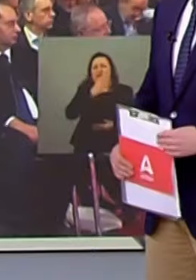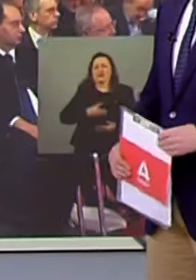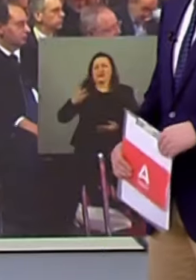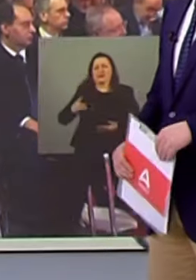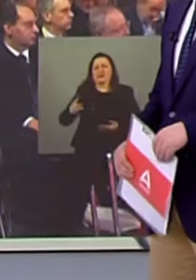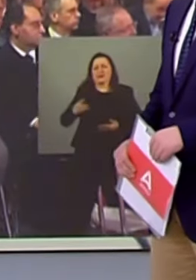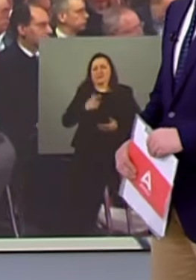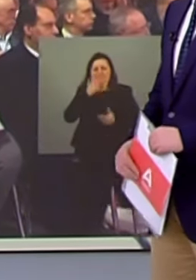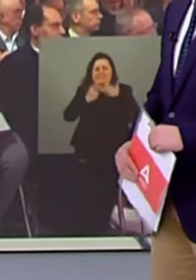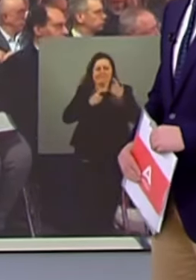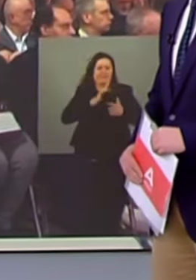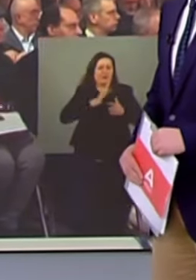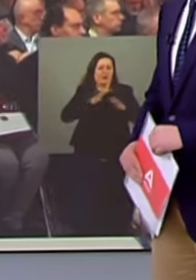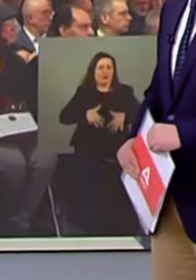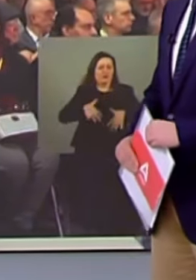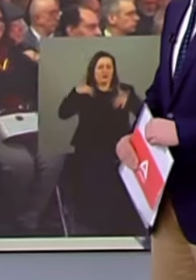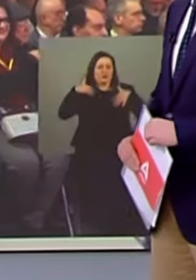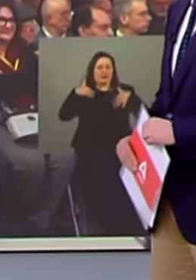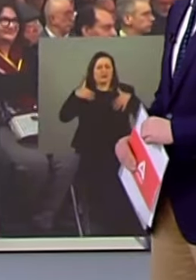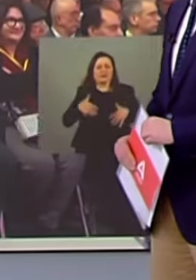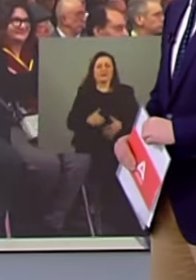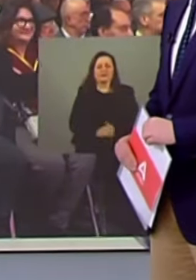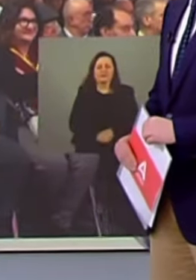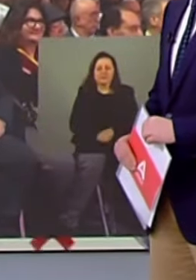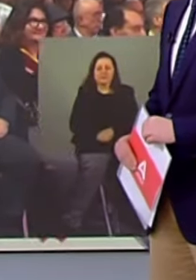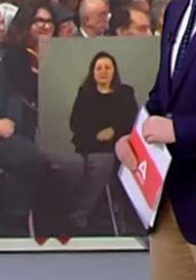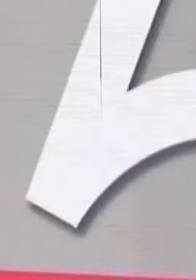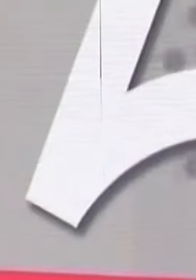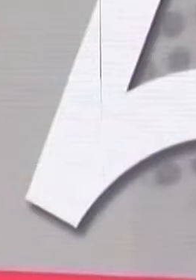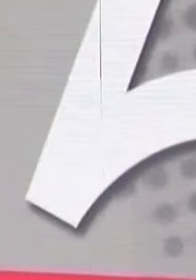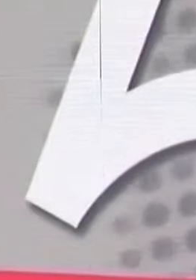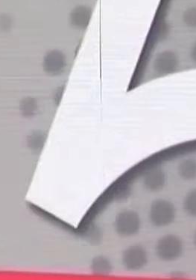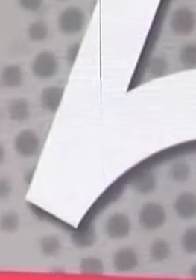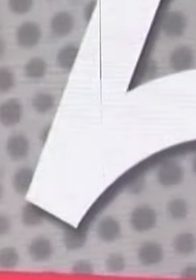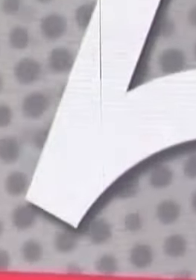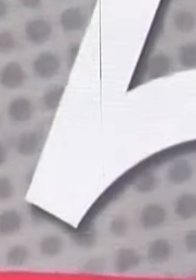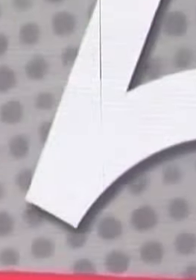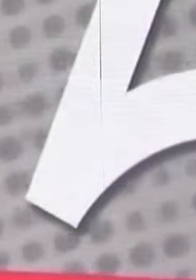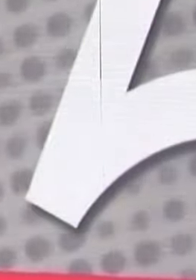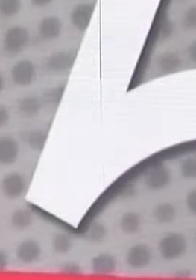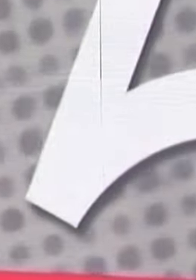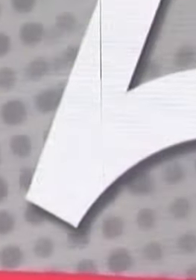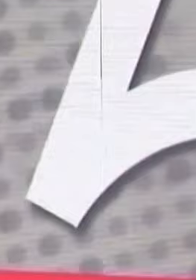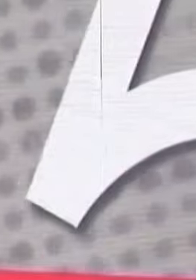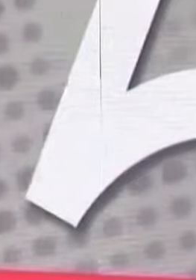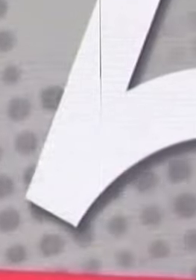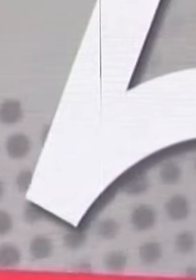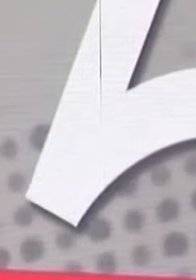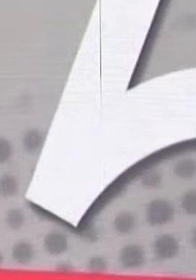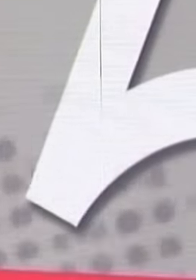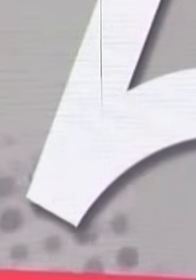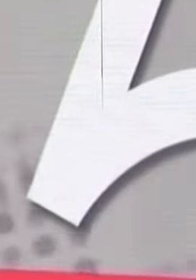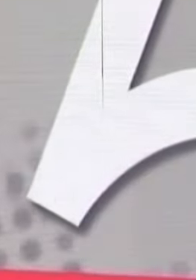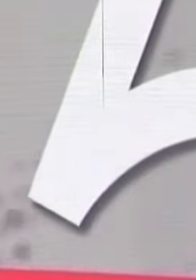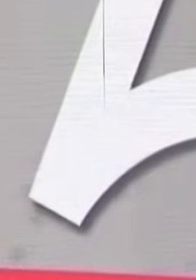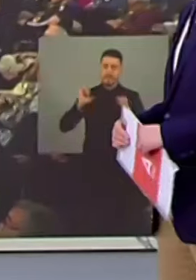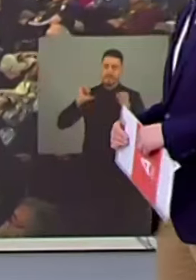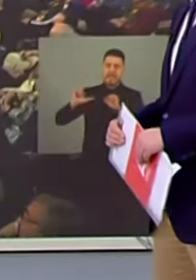Έχουμε μαζί μας ξανά τον Ιάσονα. Λοιπόν, το συνέδριο ολοκληρώθηκε, δεν θα γίνουν εκλογές Ιάσονα όπως